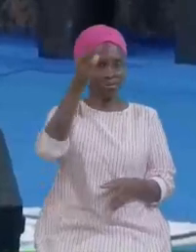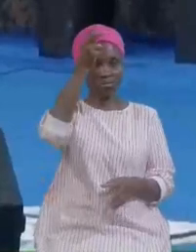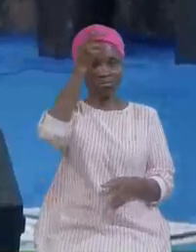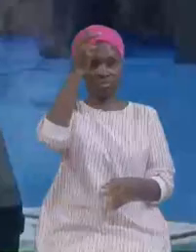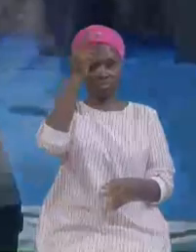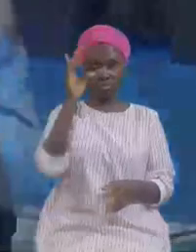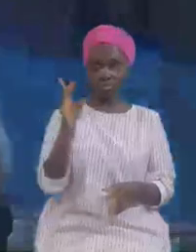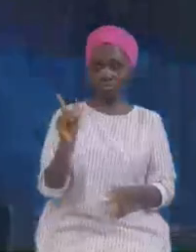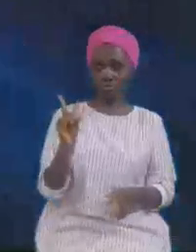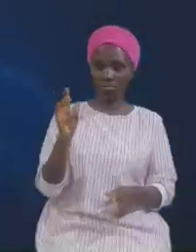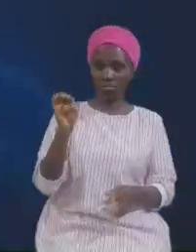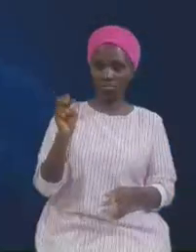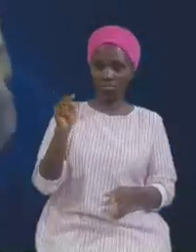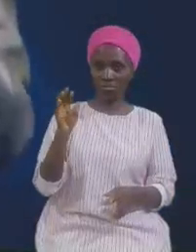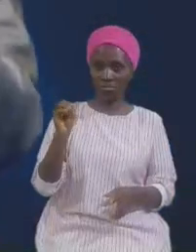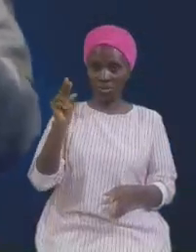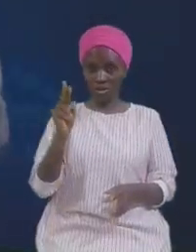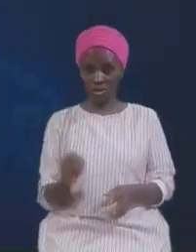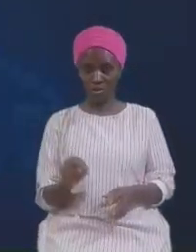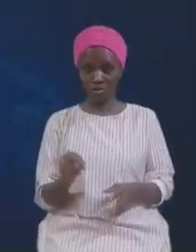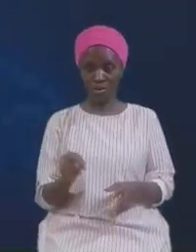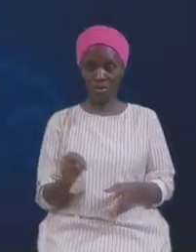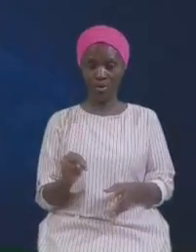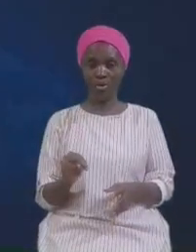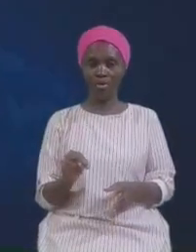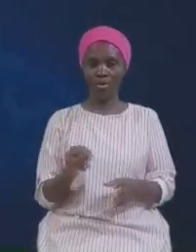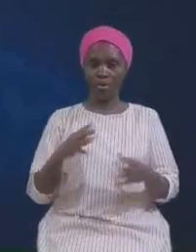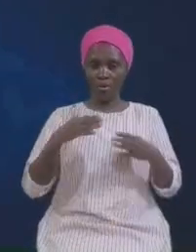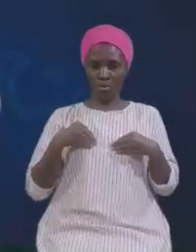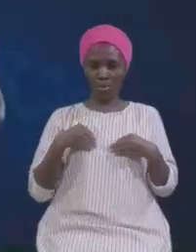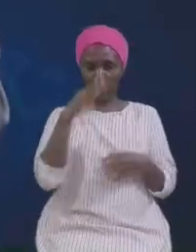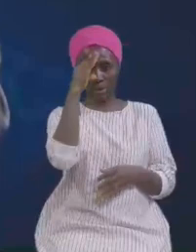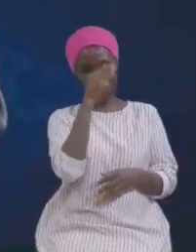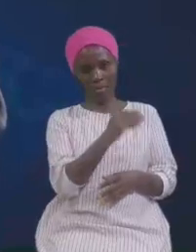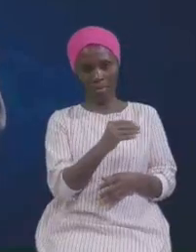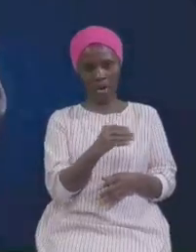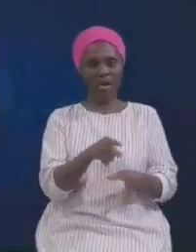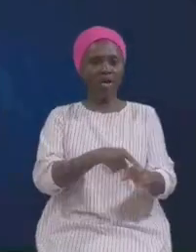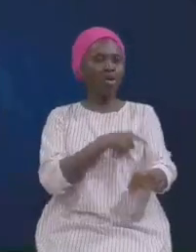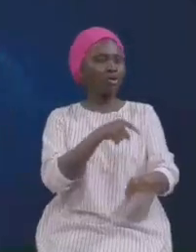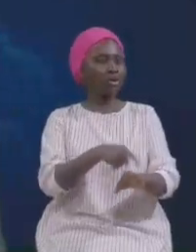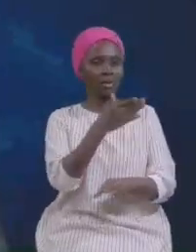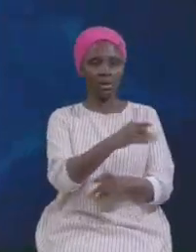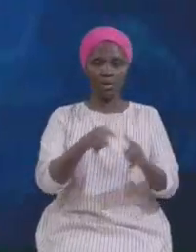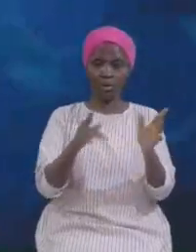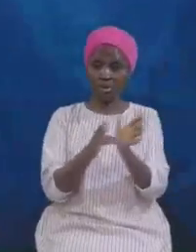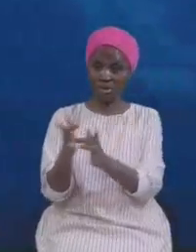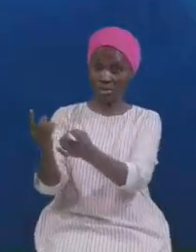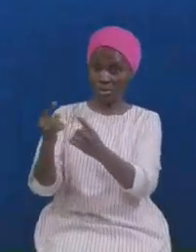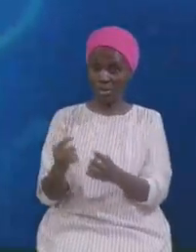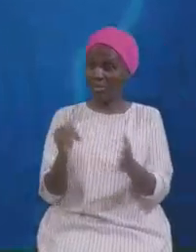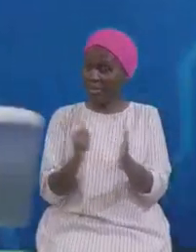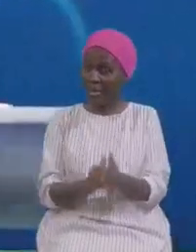démons qui était là depuis longtemps. Jésus est venu et en ce jour-là, ce